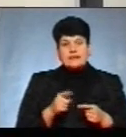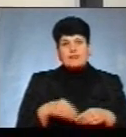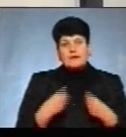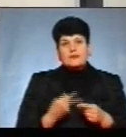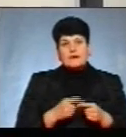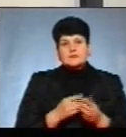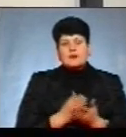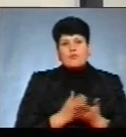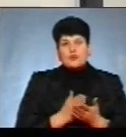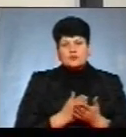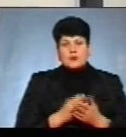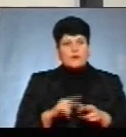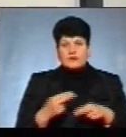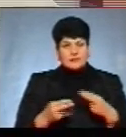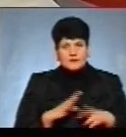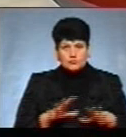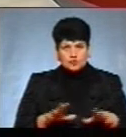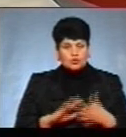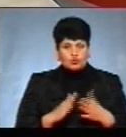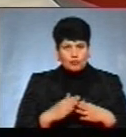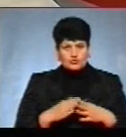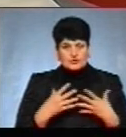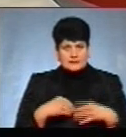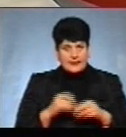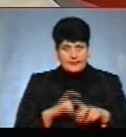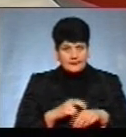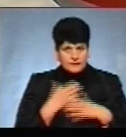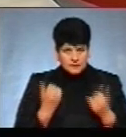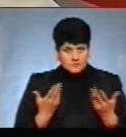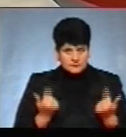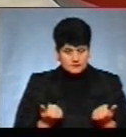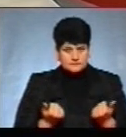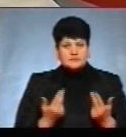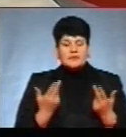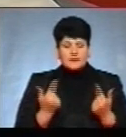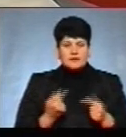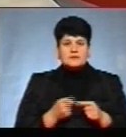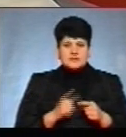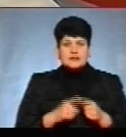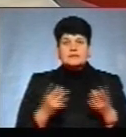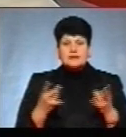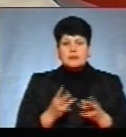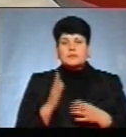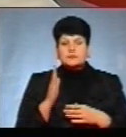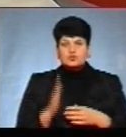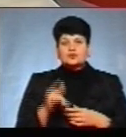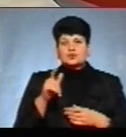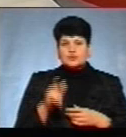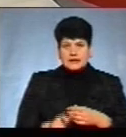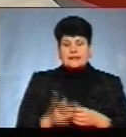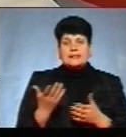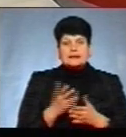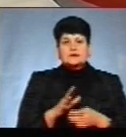таких послуг в районній лікарні. Але, знову ж таки, відшкодування не буде, якщо людина не уклала договір з сімейним лікарем, тобто так. Ці послуги для неї також це треба буде просто